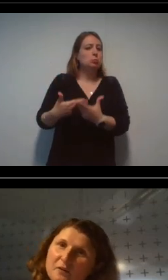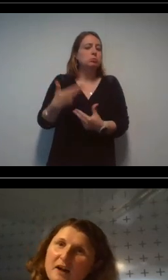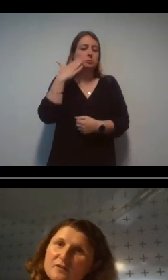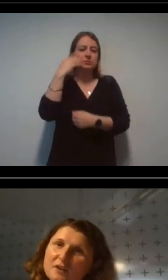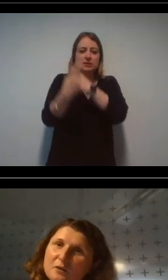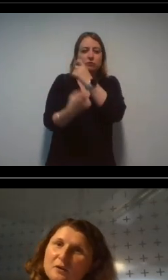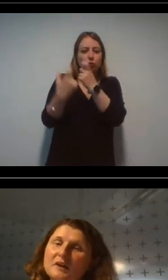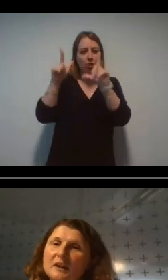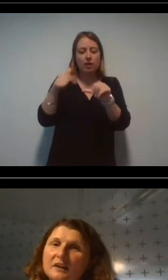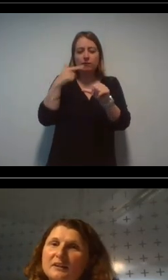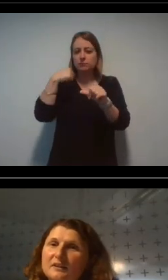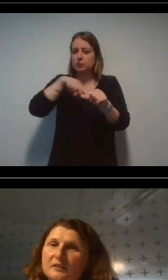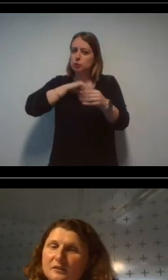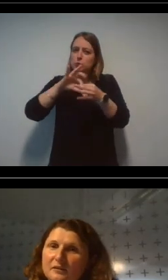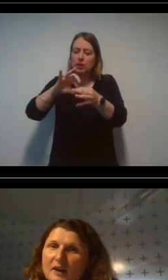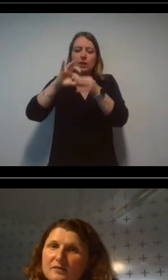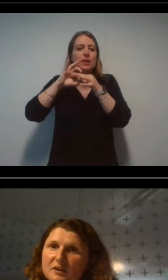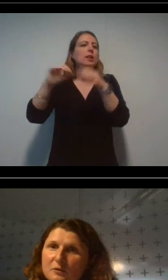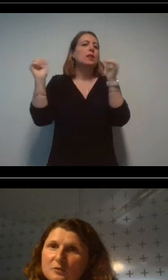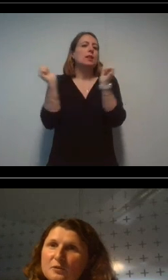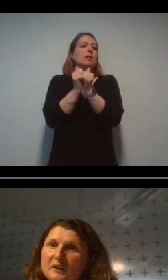lien